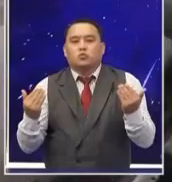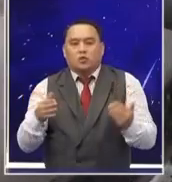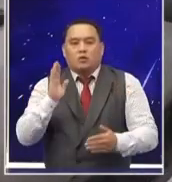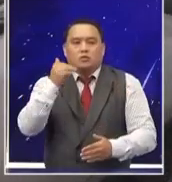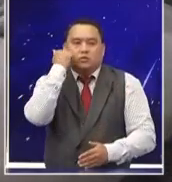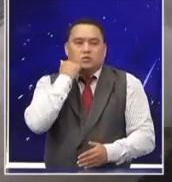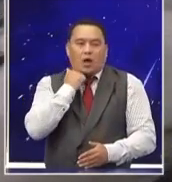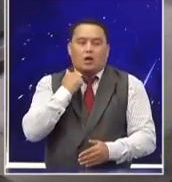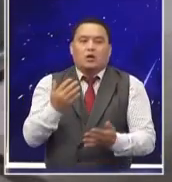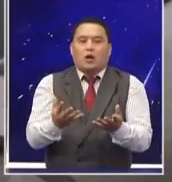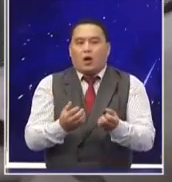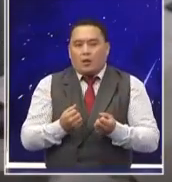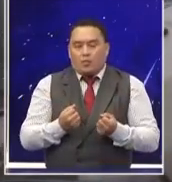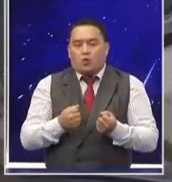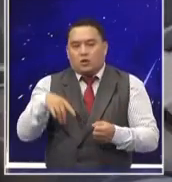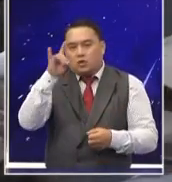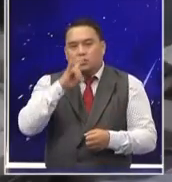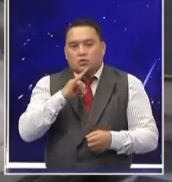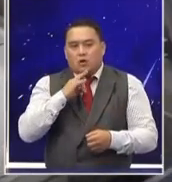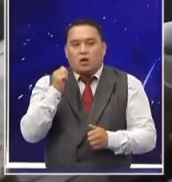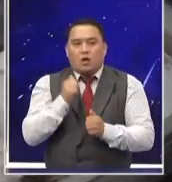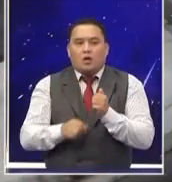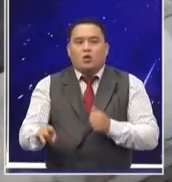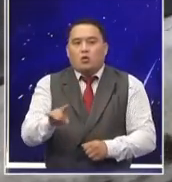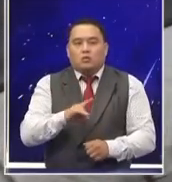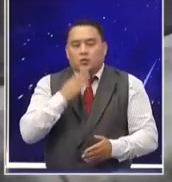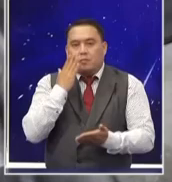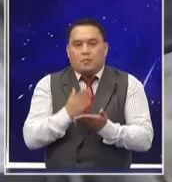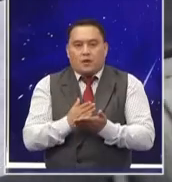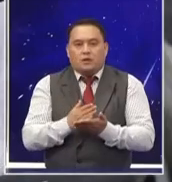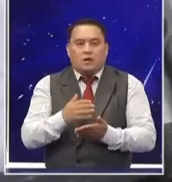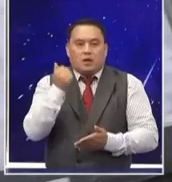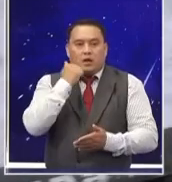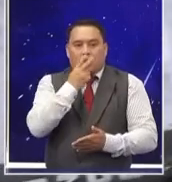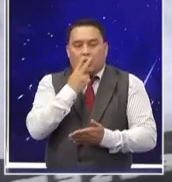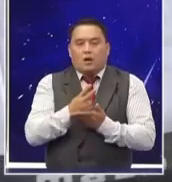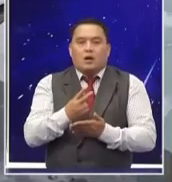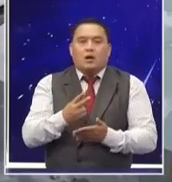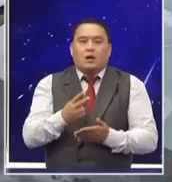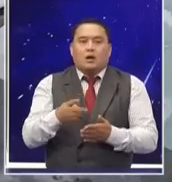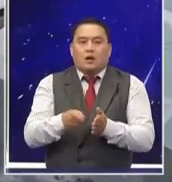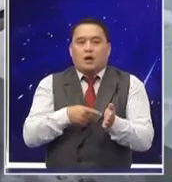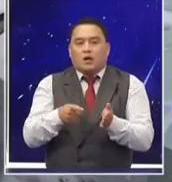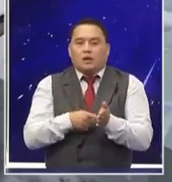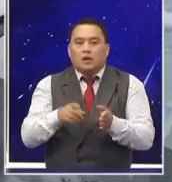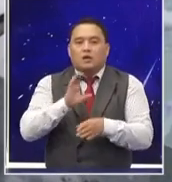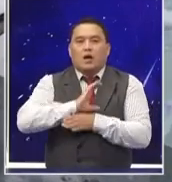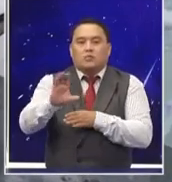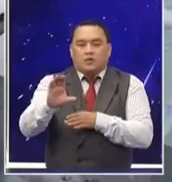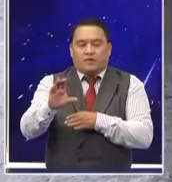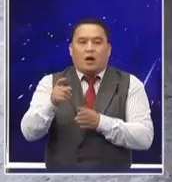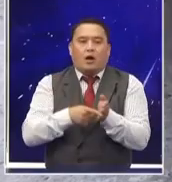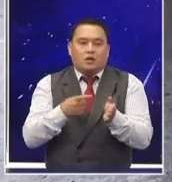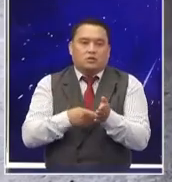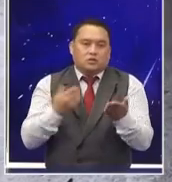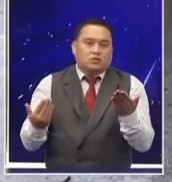ескі көліктерді қабылдау бекеті еліміздің әр облысында бар. Ондағы машина қалдықтары Қарағандыдағы домна пешіне жеткізіледі. Ол жерде жаңа